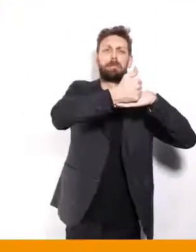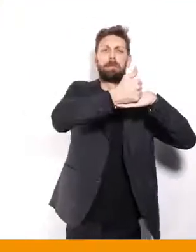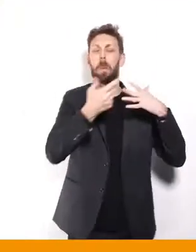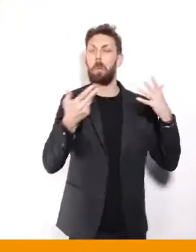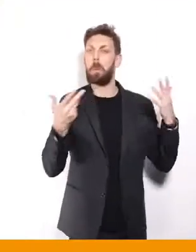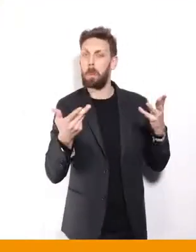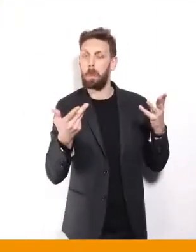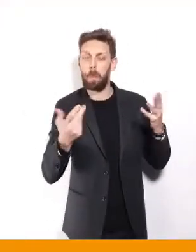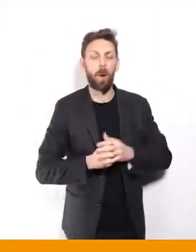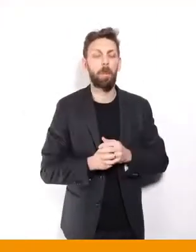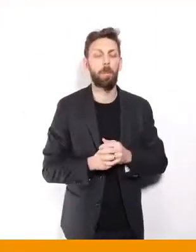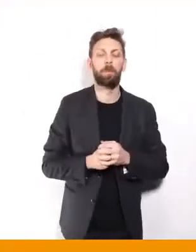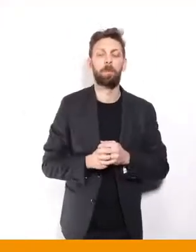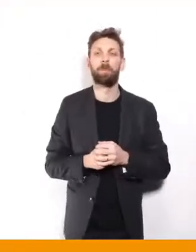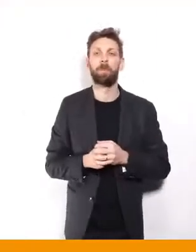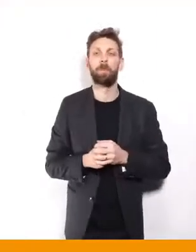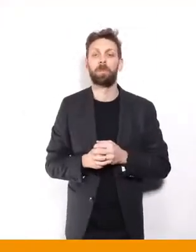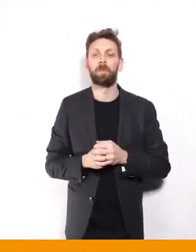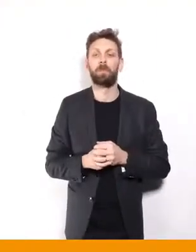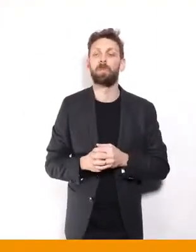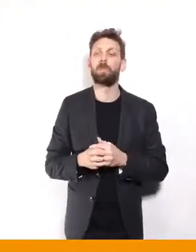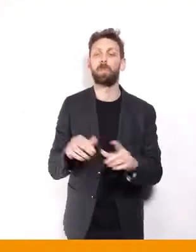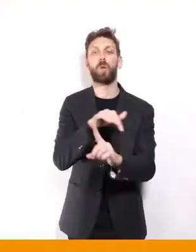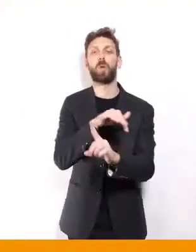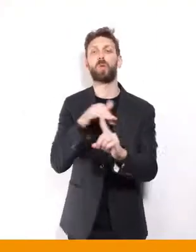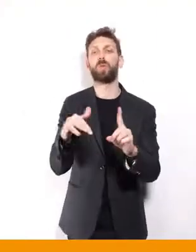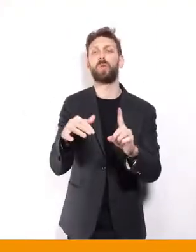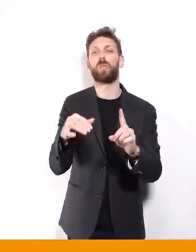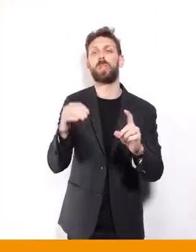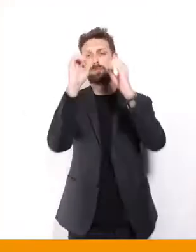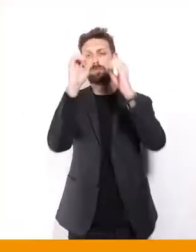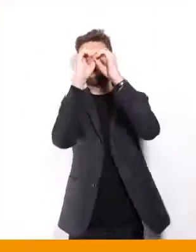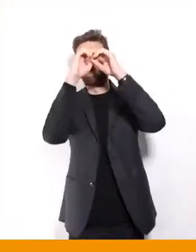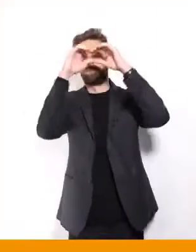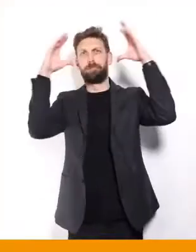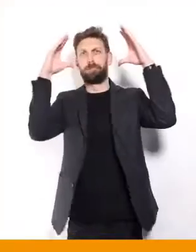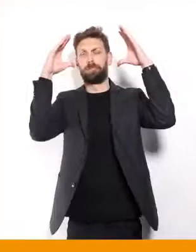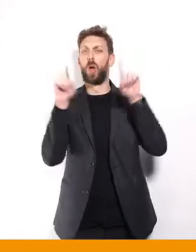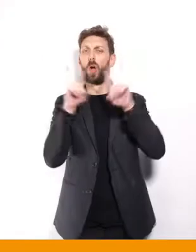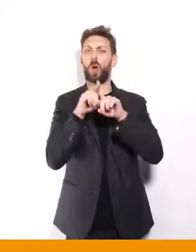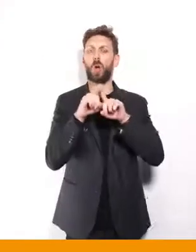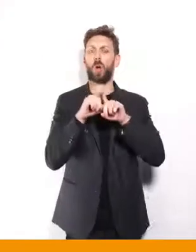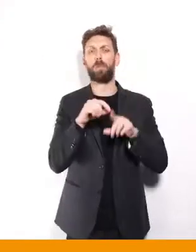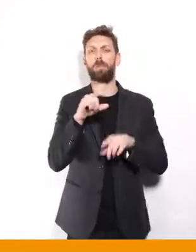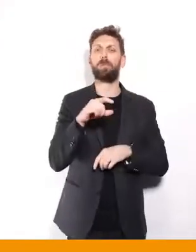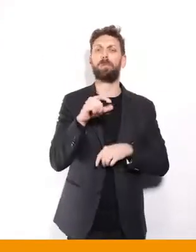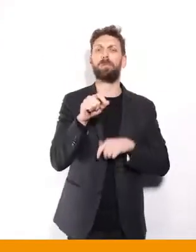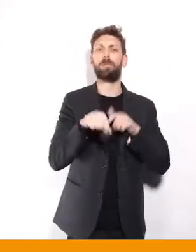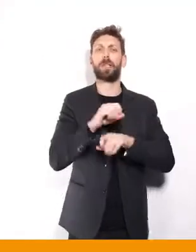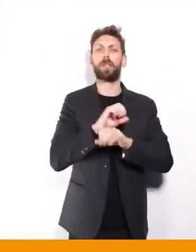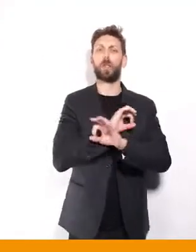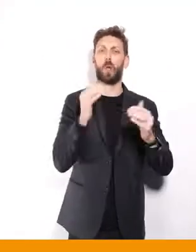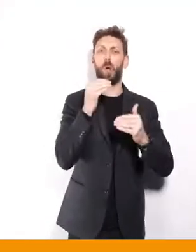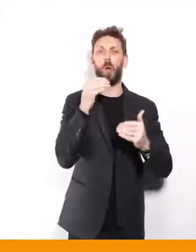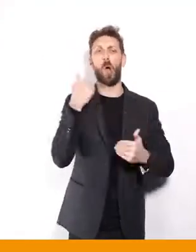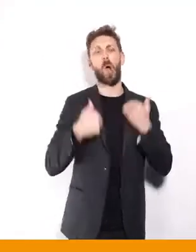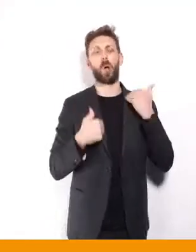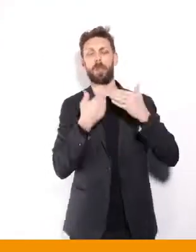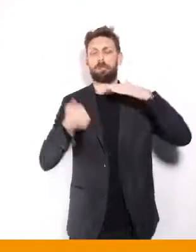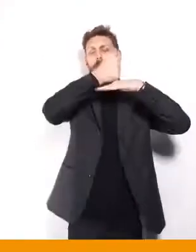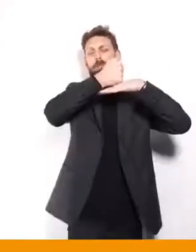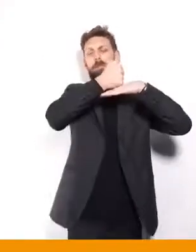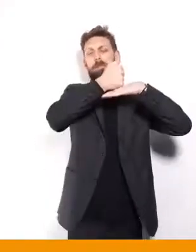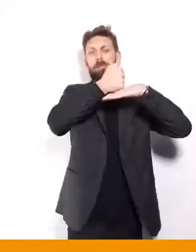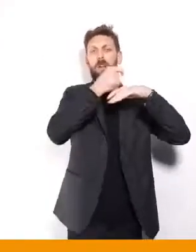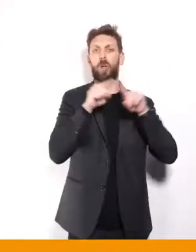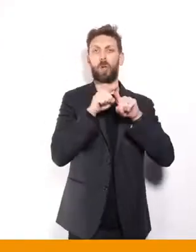cette construction que nous avions de la société, construction validiste qui consiste finalement à tout voir et